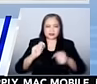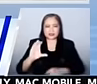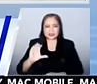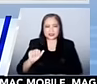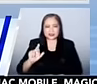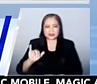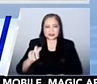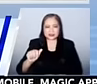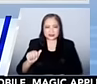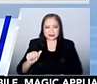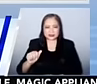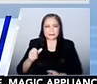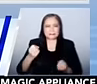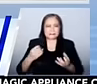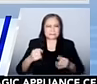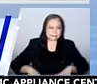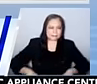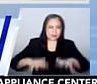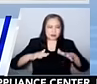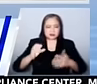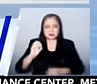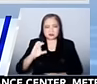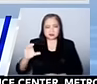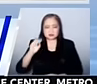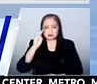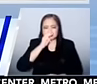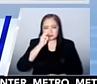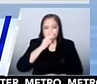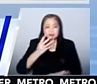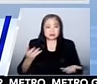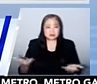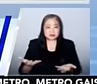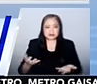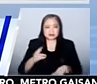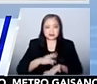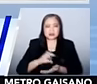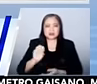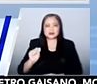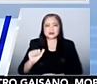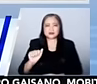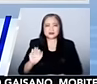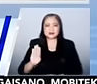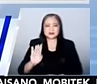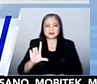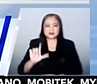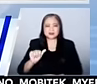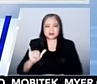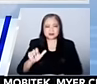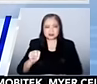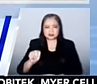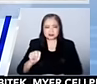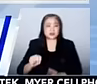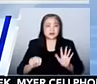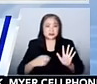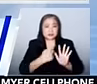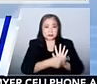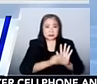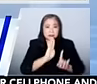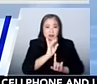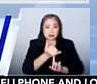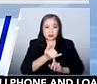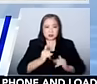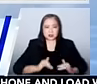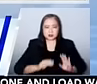Occidental Mindoro kabilang sa apektadong bayan ang Sablayan kung saan limang Barangay ang binaha dahil sa umapaw na amnay at Patrick